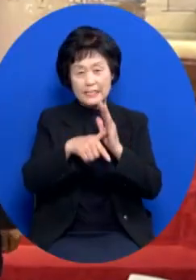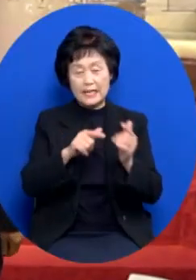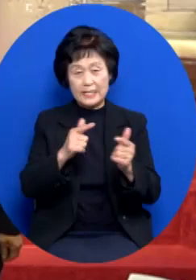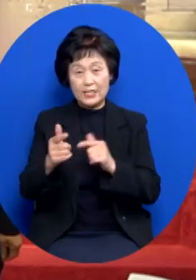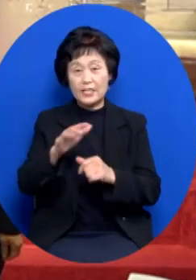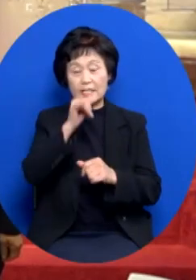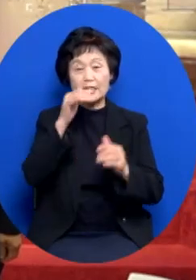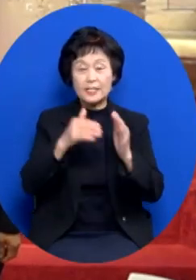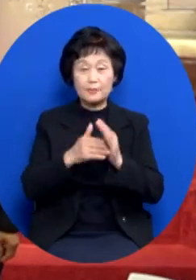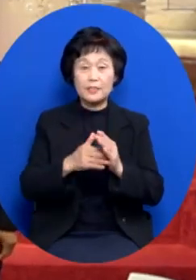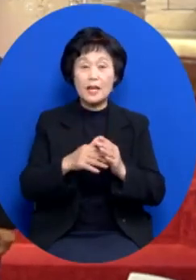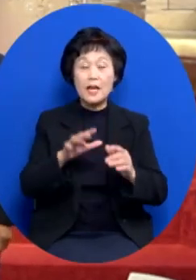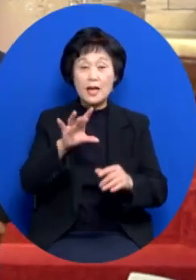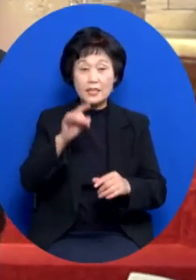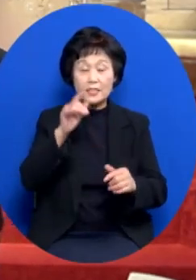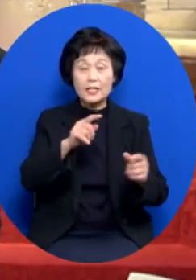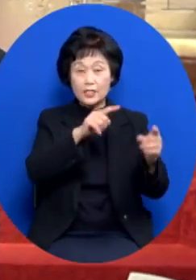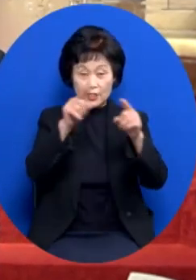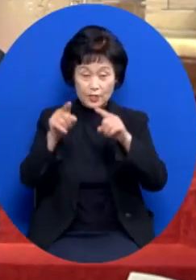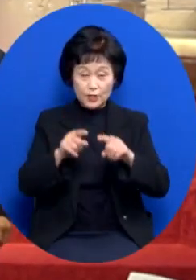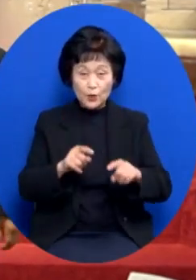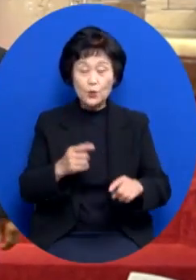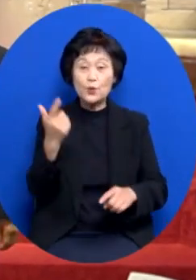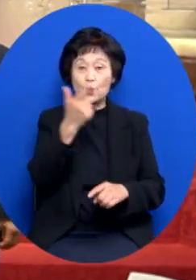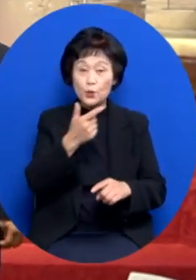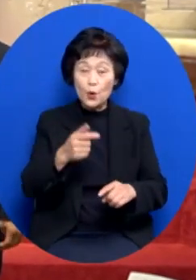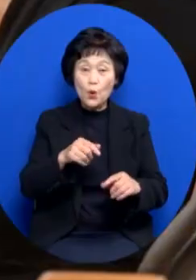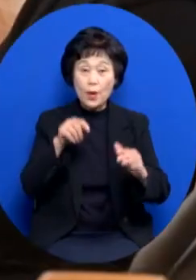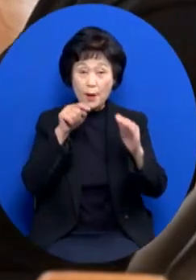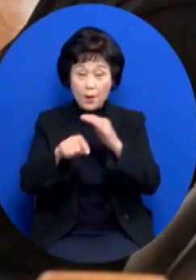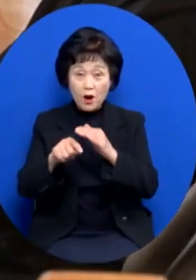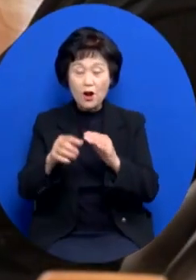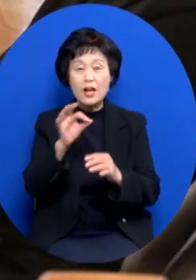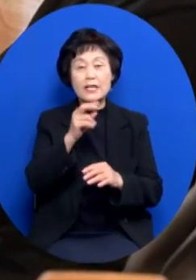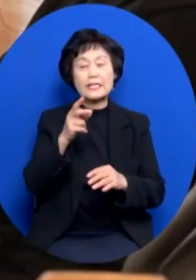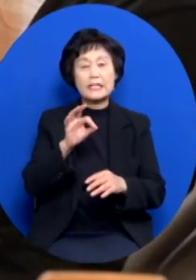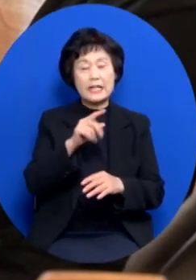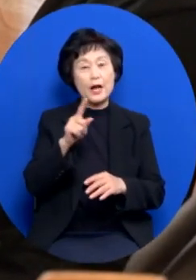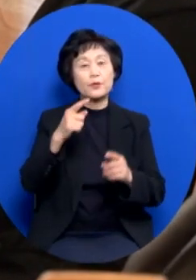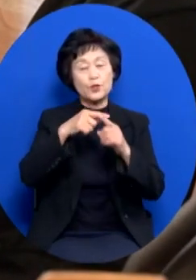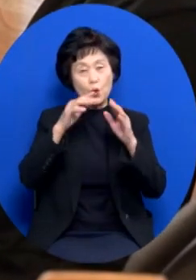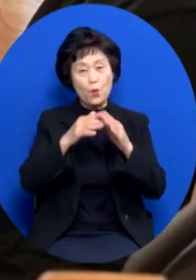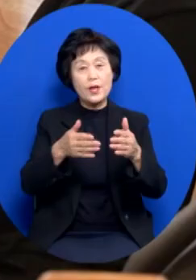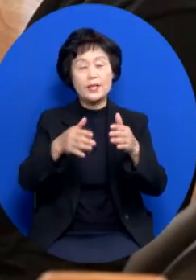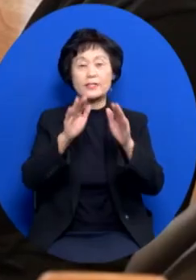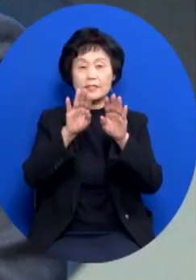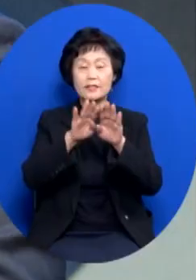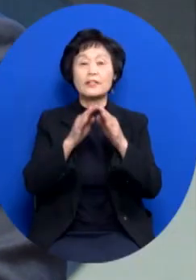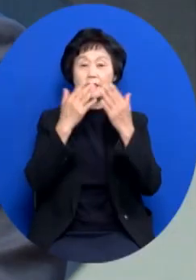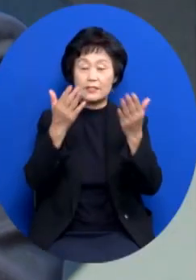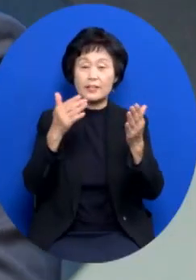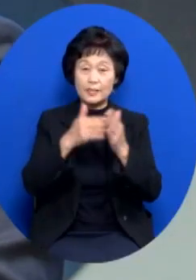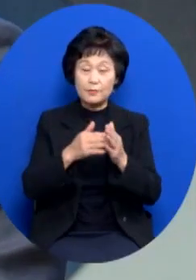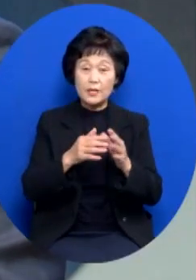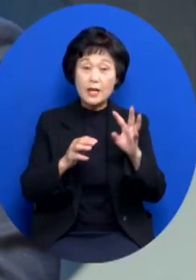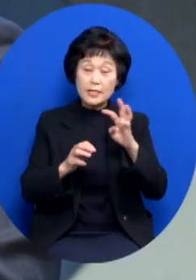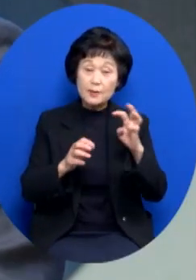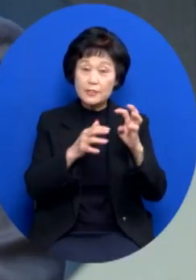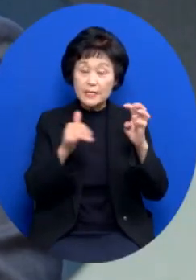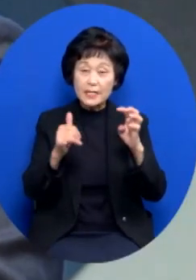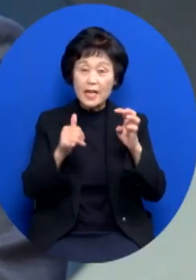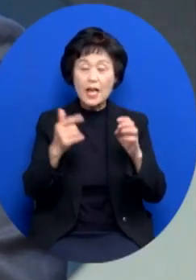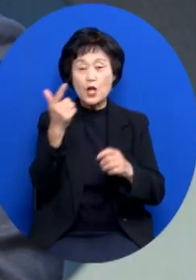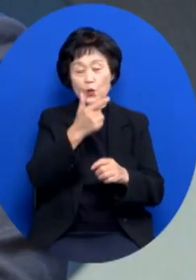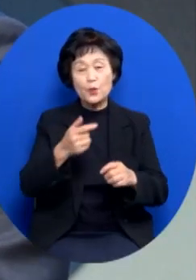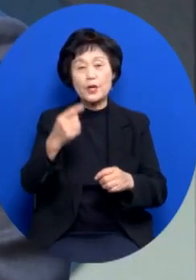첫 전국 노회 순방 간담회는 영안교회에서 열렸습니다. 간담회에는 한수 이북 권역 30개 노회에서 온 100여 명의